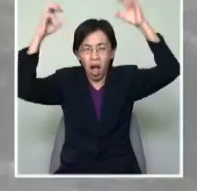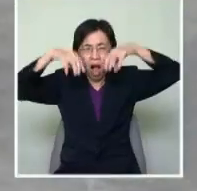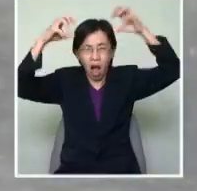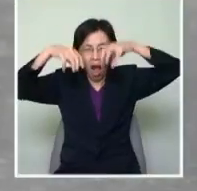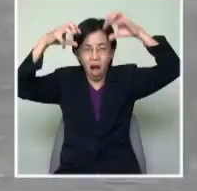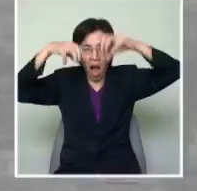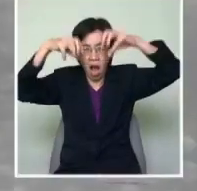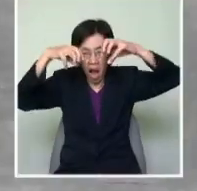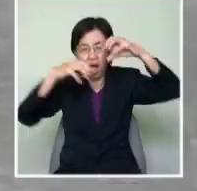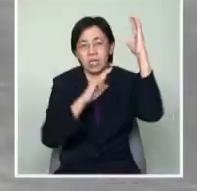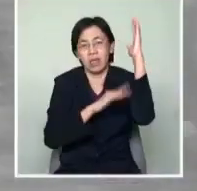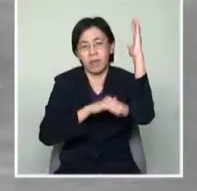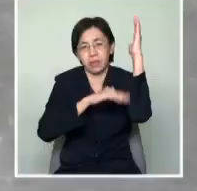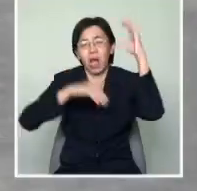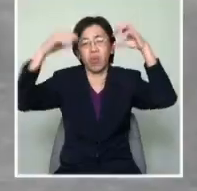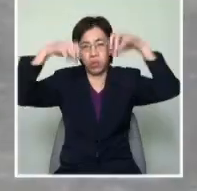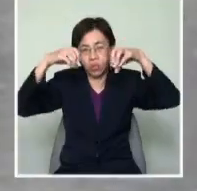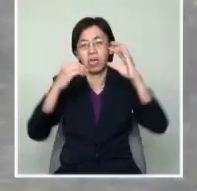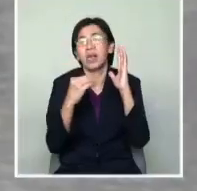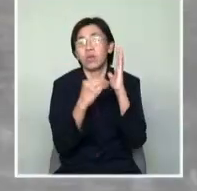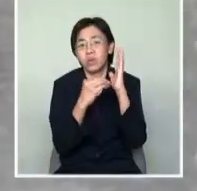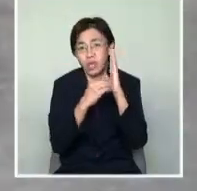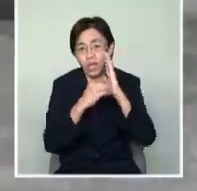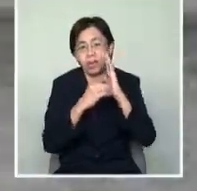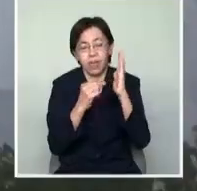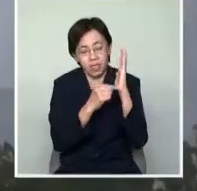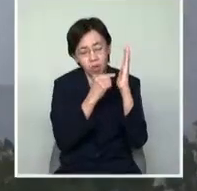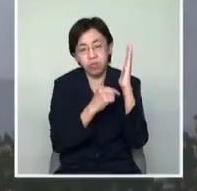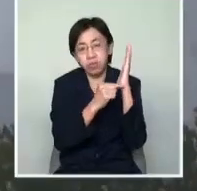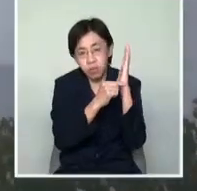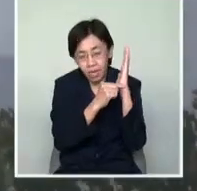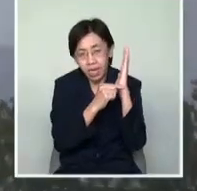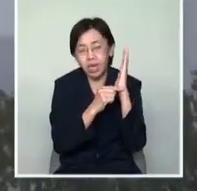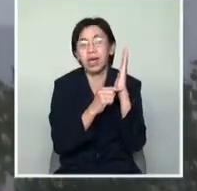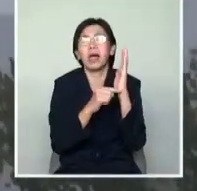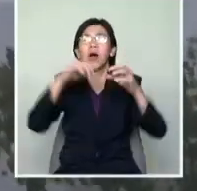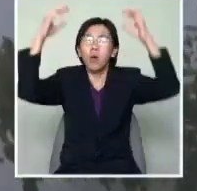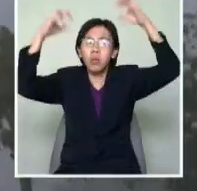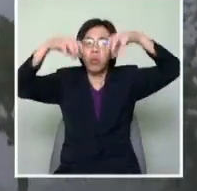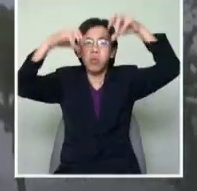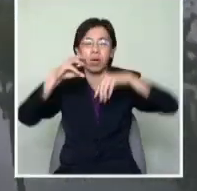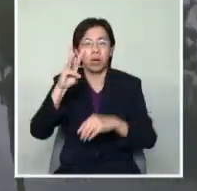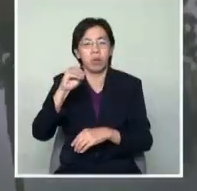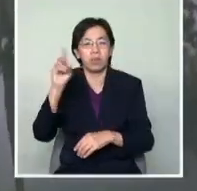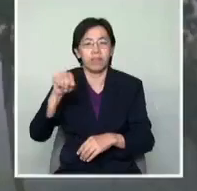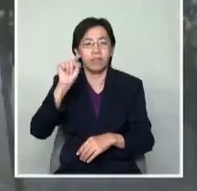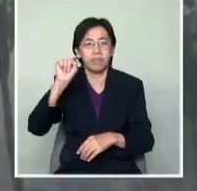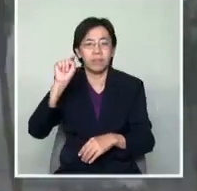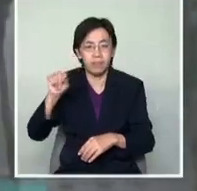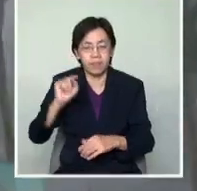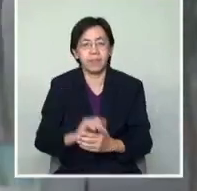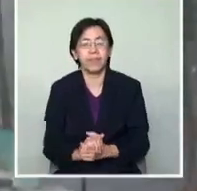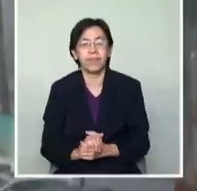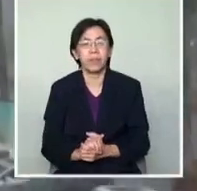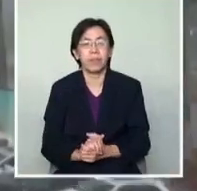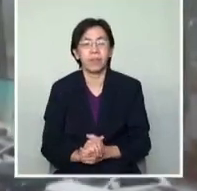ก็ในพื้นที่ภาคใต้นั่นเองส่วนกรุงเทพมหานครและปริมณฑลก็จะมีฝนตกประมาณ160ของพื้นที่นะคะโดยร่